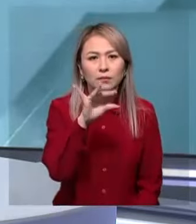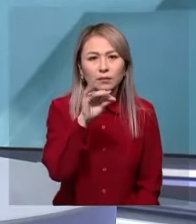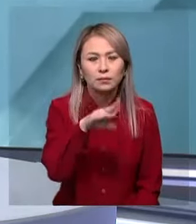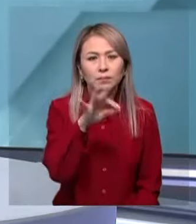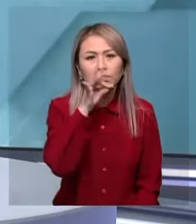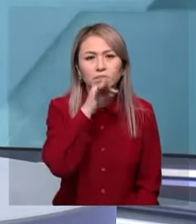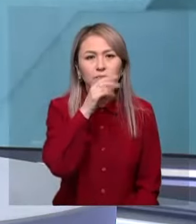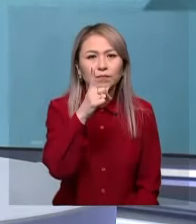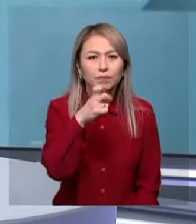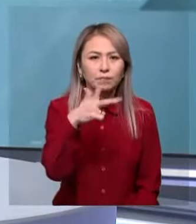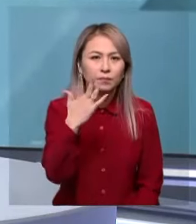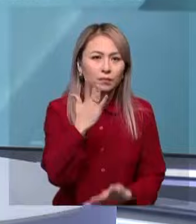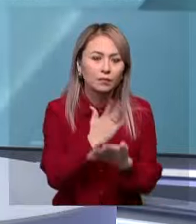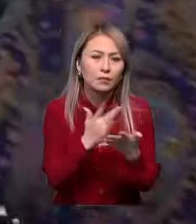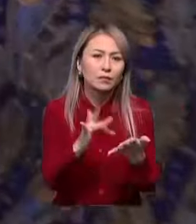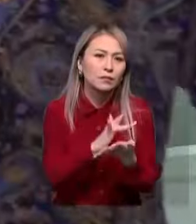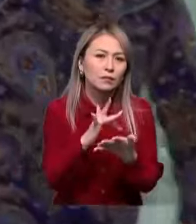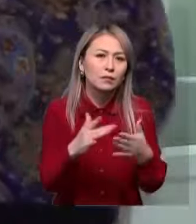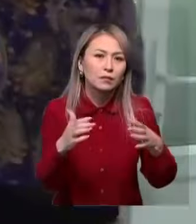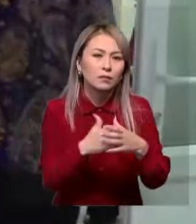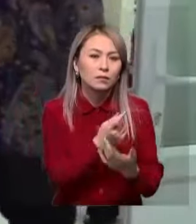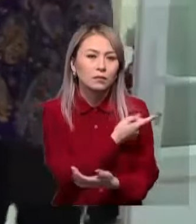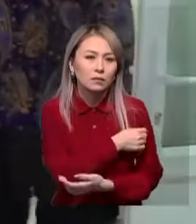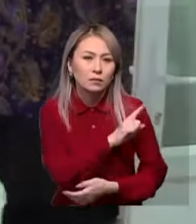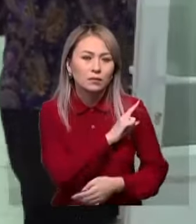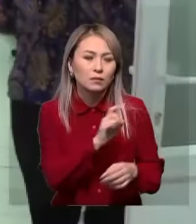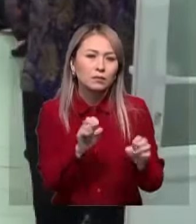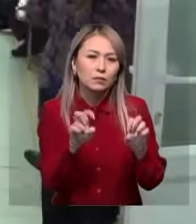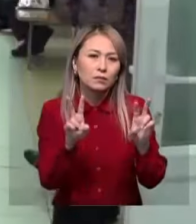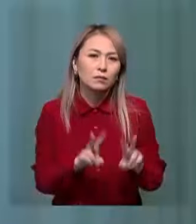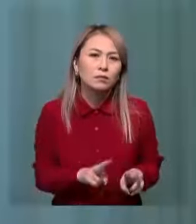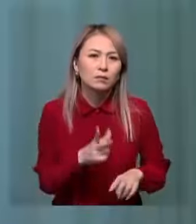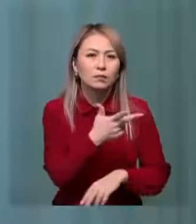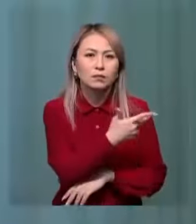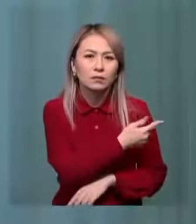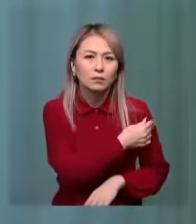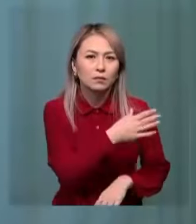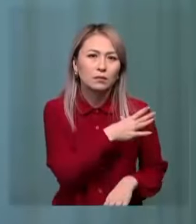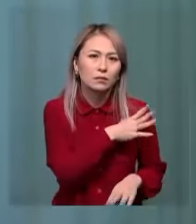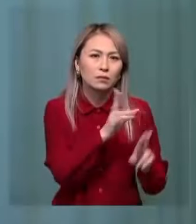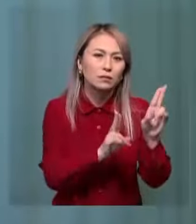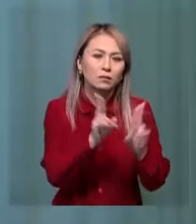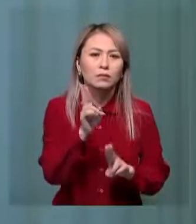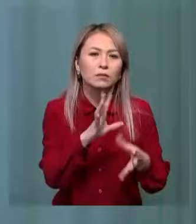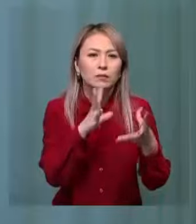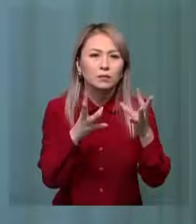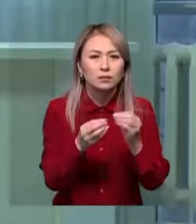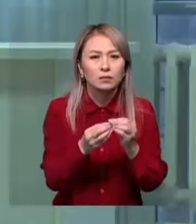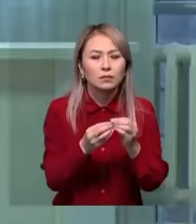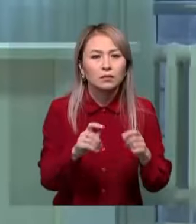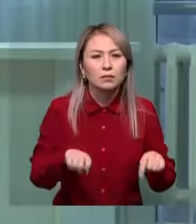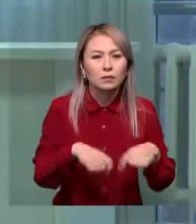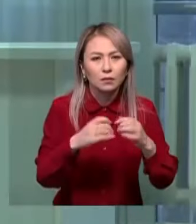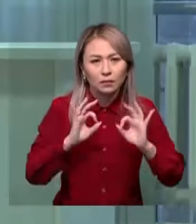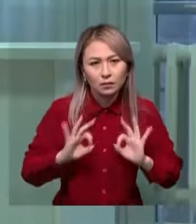препаратының 135 дозасы беріліпті. Қалада бірнеше медициналық мекеме мамандары вакцина егу талабын өрескел бұзған.